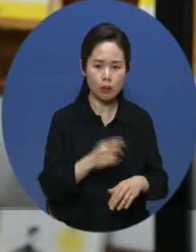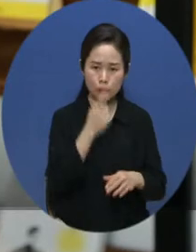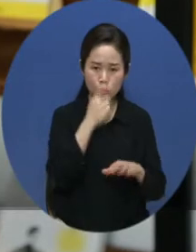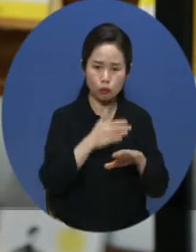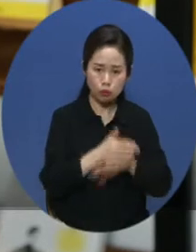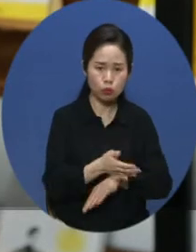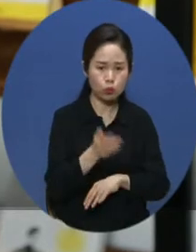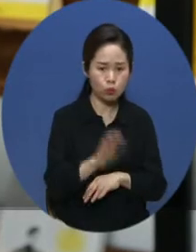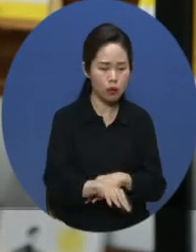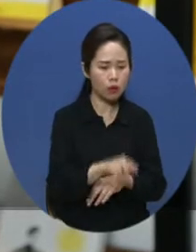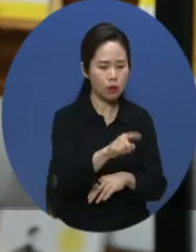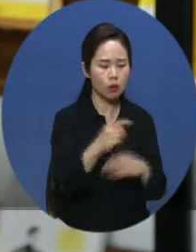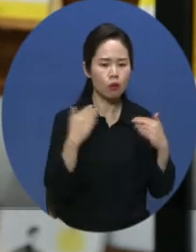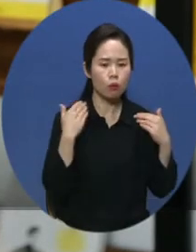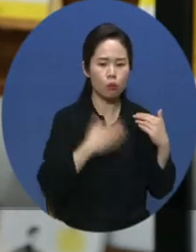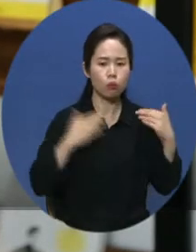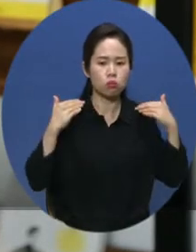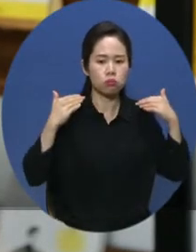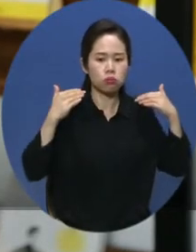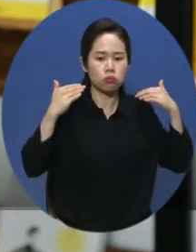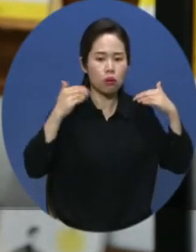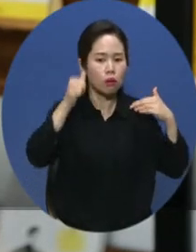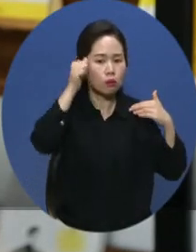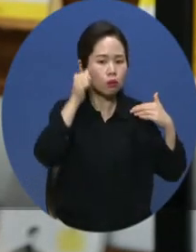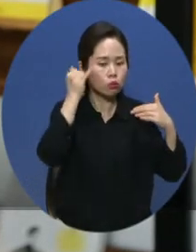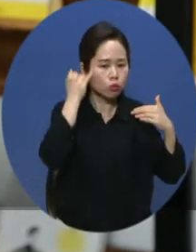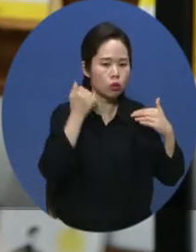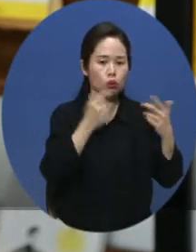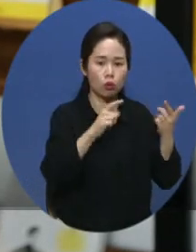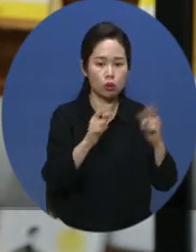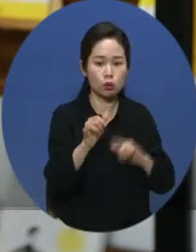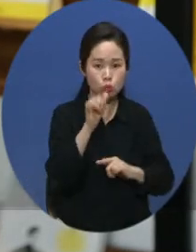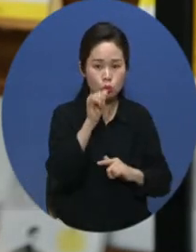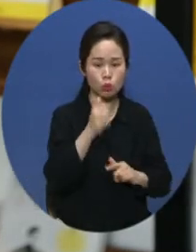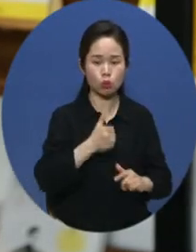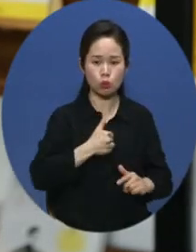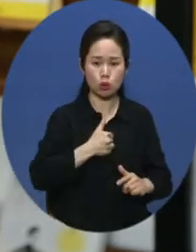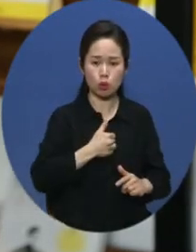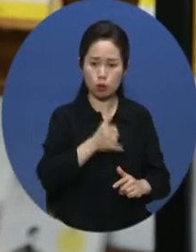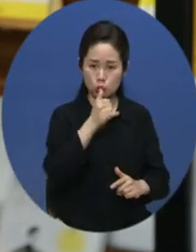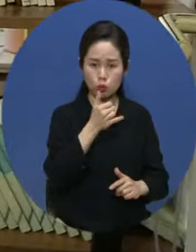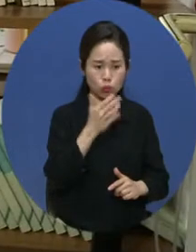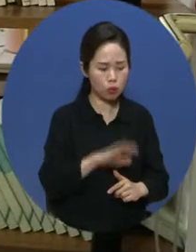부분들 때문에 독서를 점점 멀리하는 문제들을 많이 봤었습니다. 네.